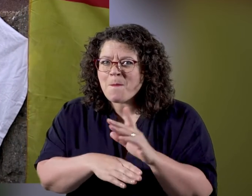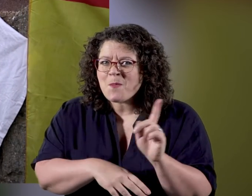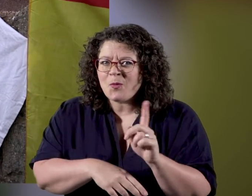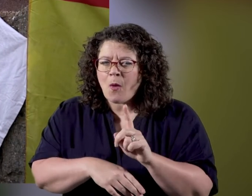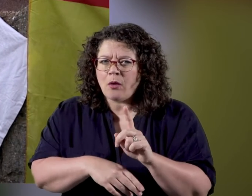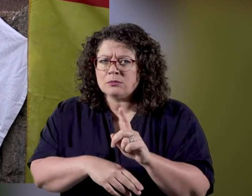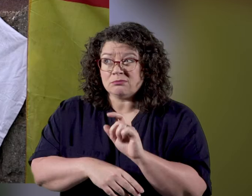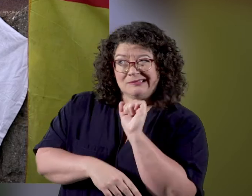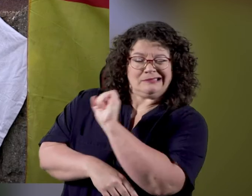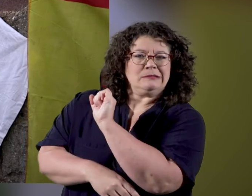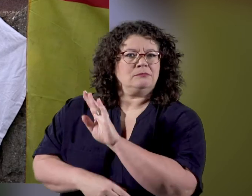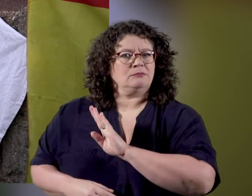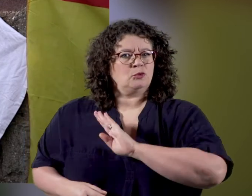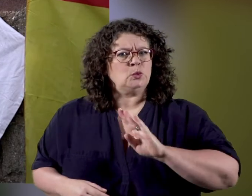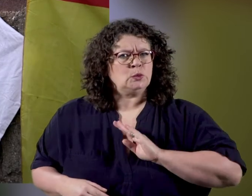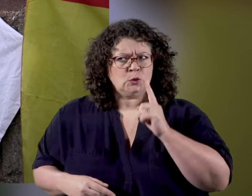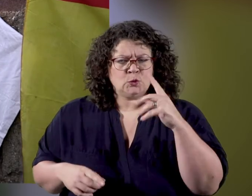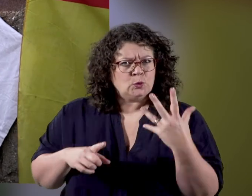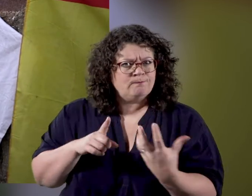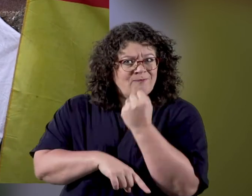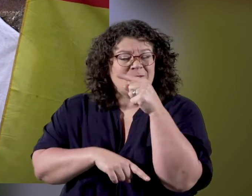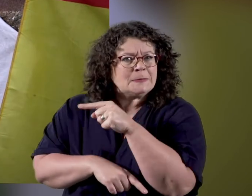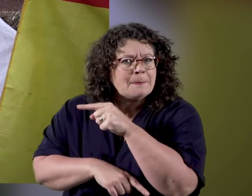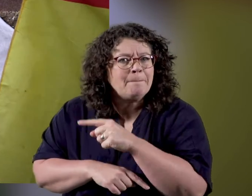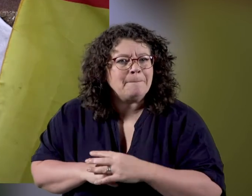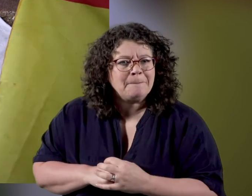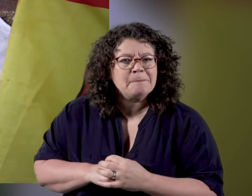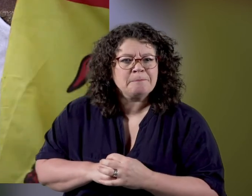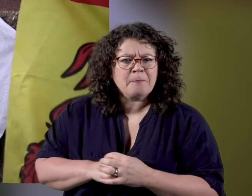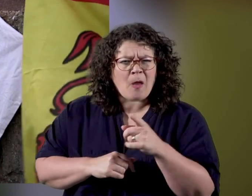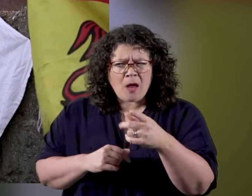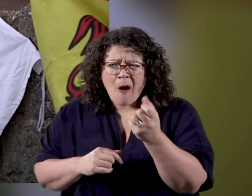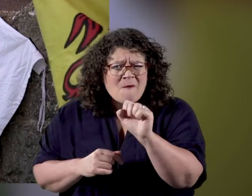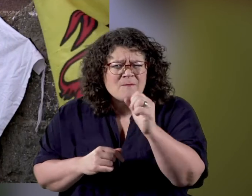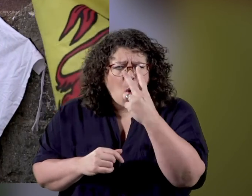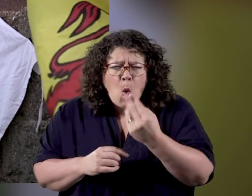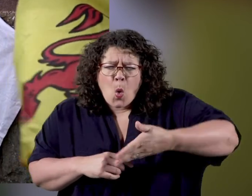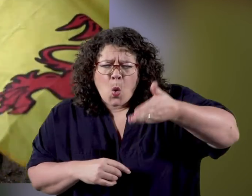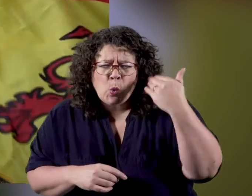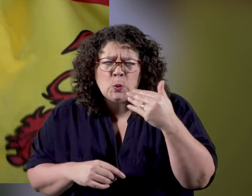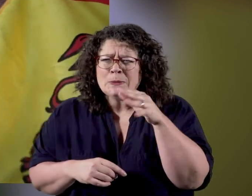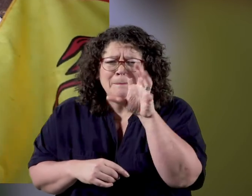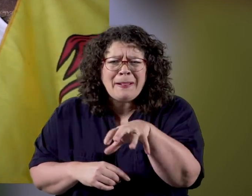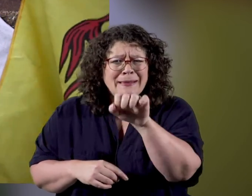ohonynt. Hen fferm neu gastell, neu eglwys, sy'n ddyddio nôl i